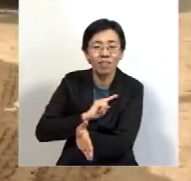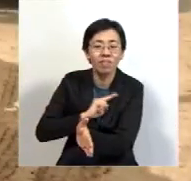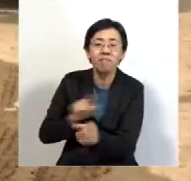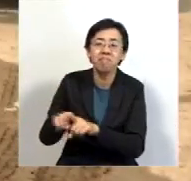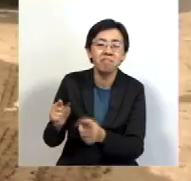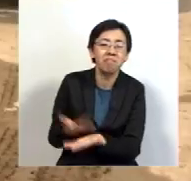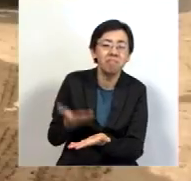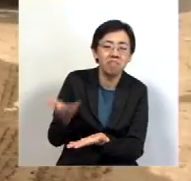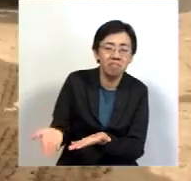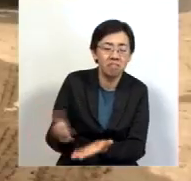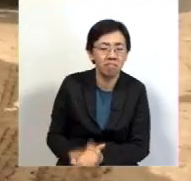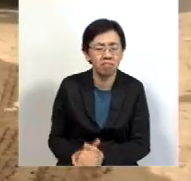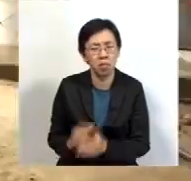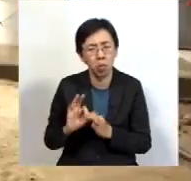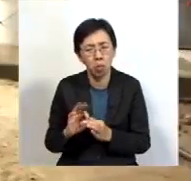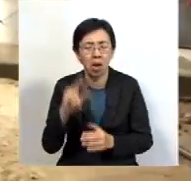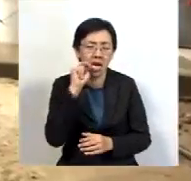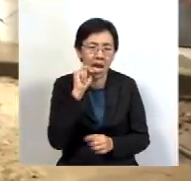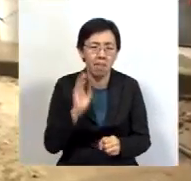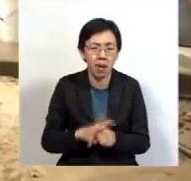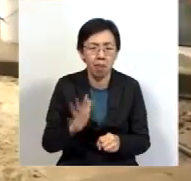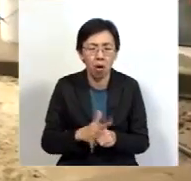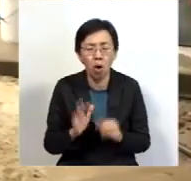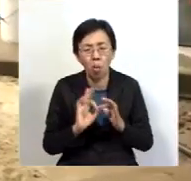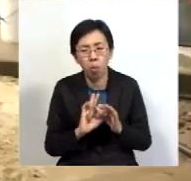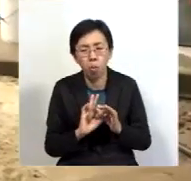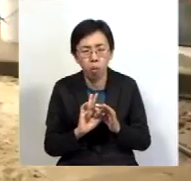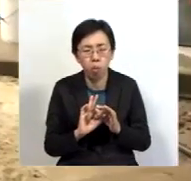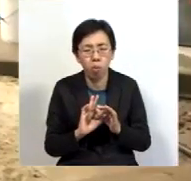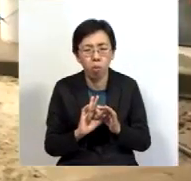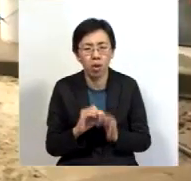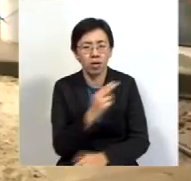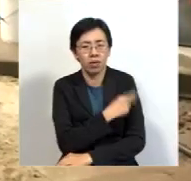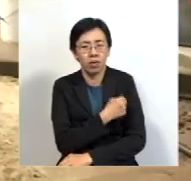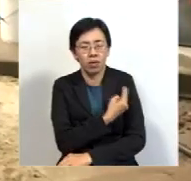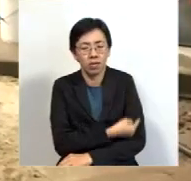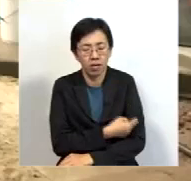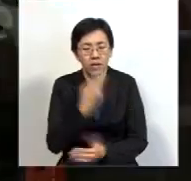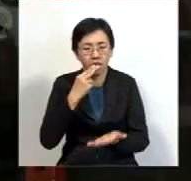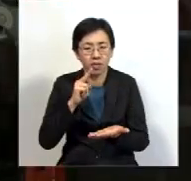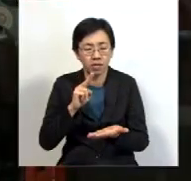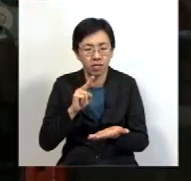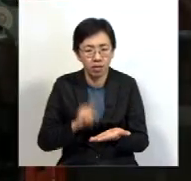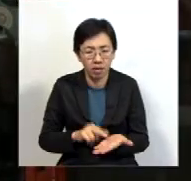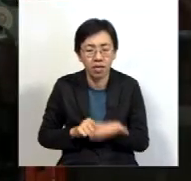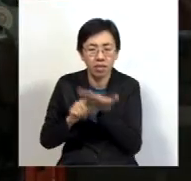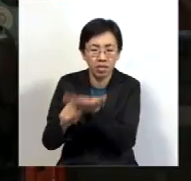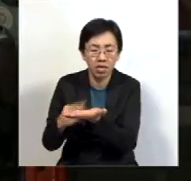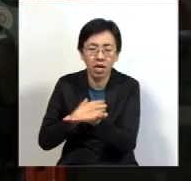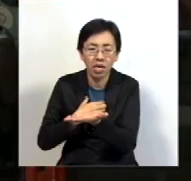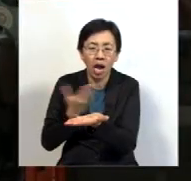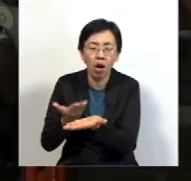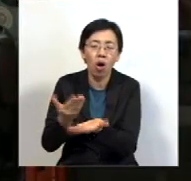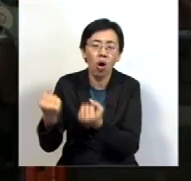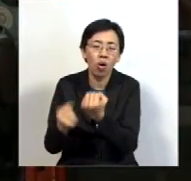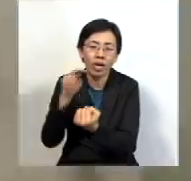หล่งเดียวกันนี่แหละค่ะจึงกังวลว่าน้ำที่มีอยู่เนี่ยจะไม่เพียงพอซึ่งทางโรงพยาบาลก็ทำหนังสือขอรับการสนับสนุนรถบรรทุกน้ำจากท